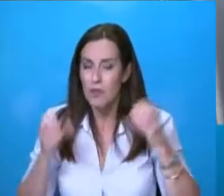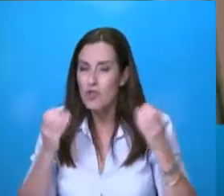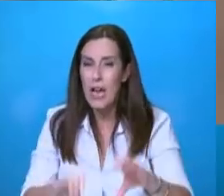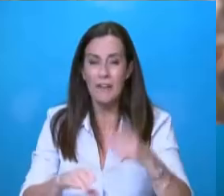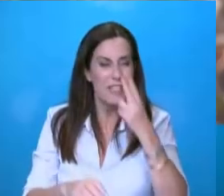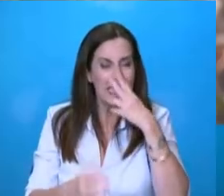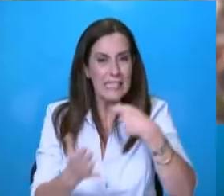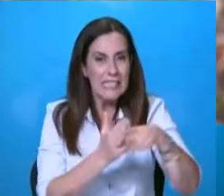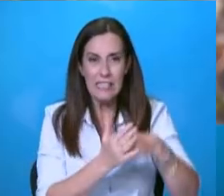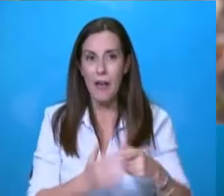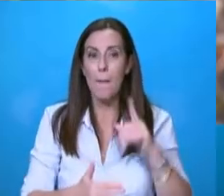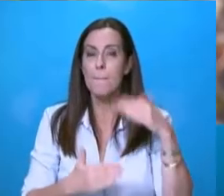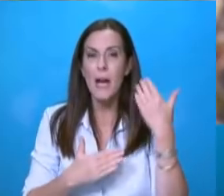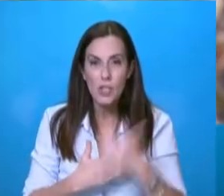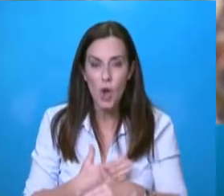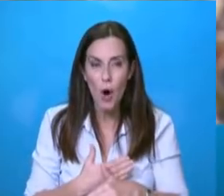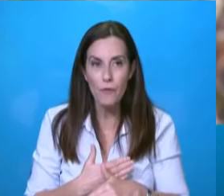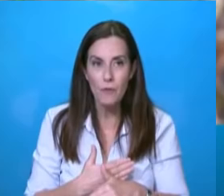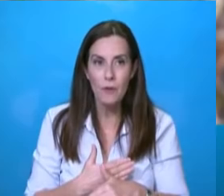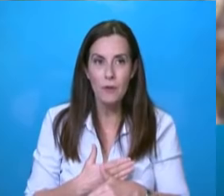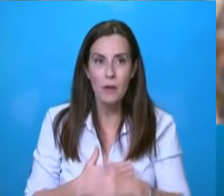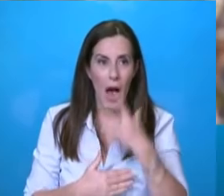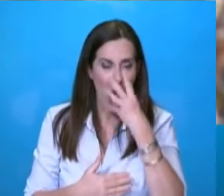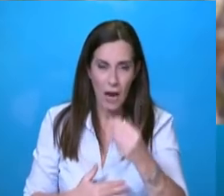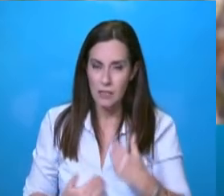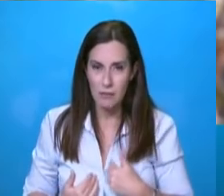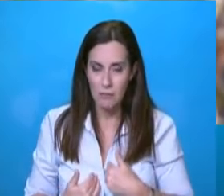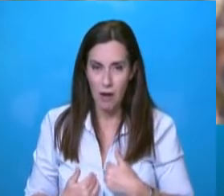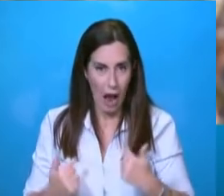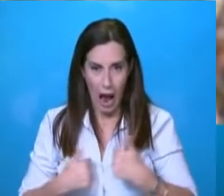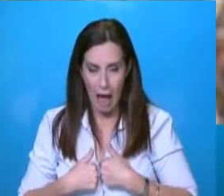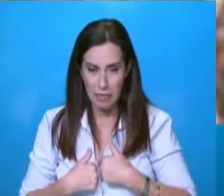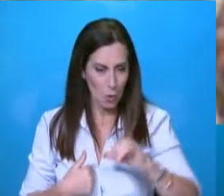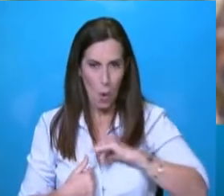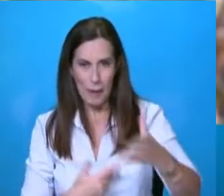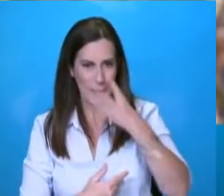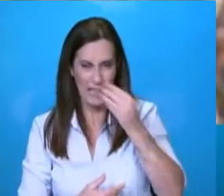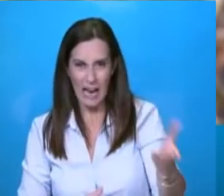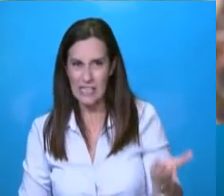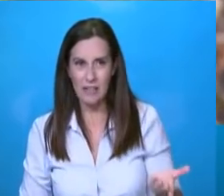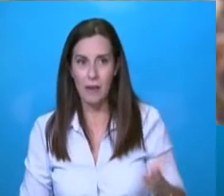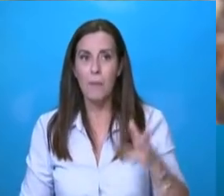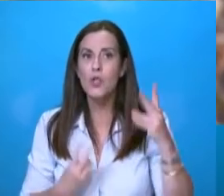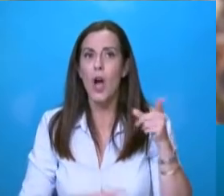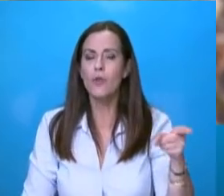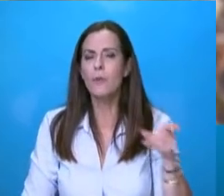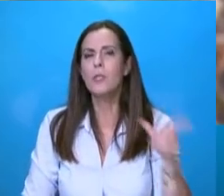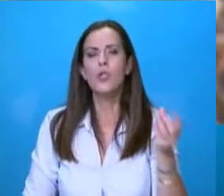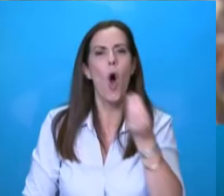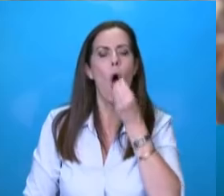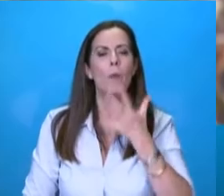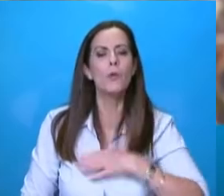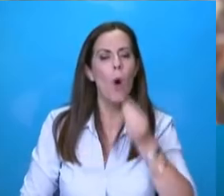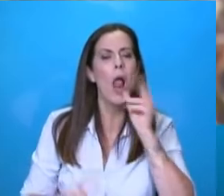וניסיתי לשקם אותה. בסופו של דבר, החזירים, אנחנו לא מעניינים אותם. מה שמעניין אותם זה